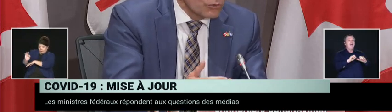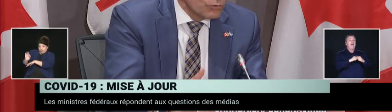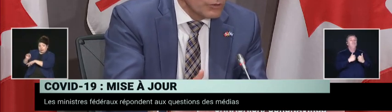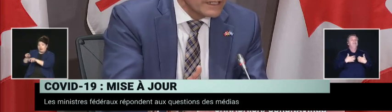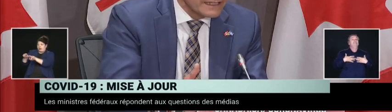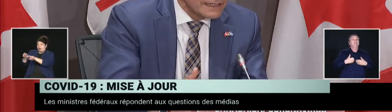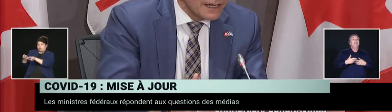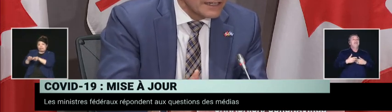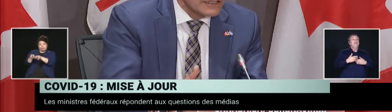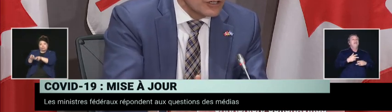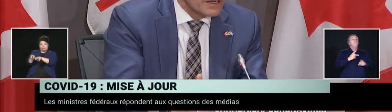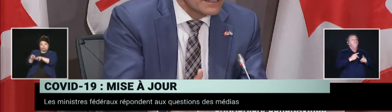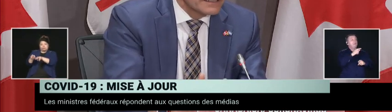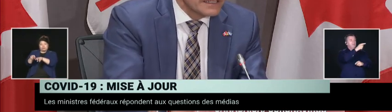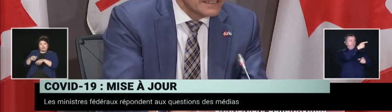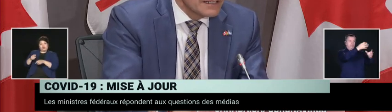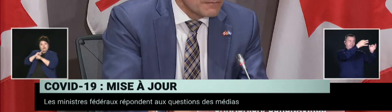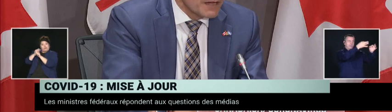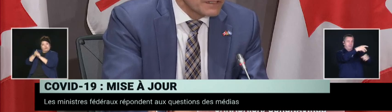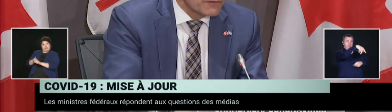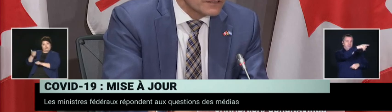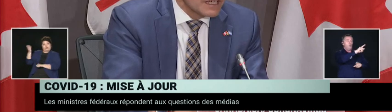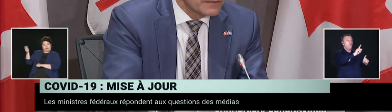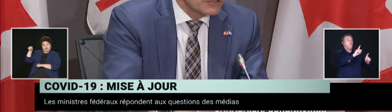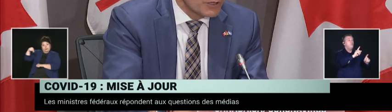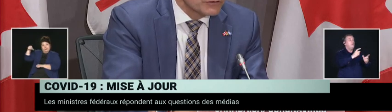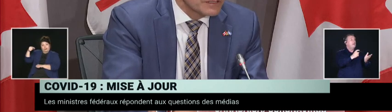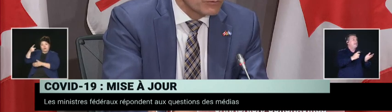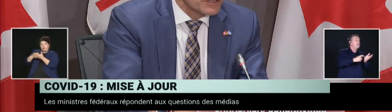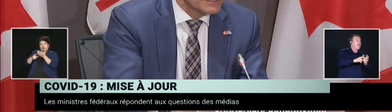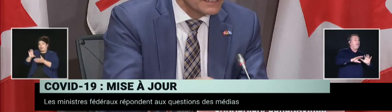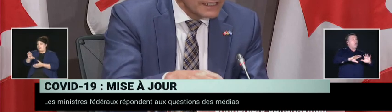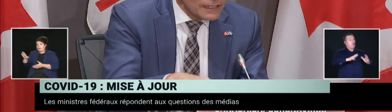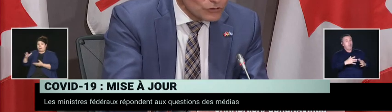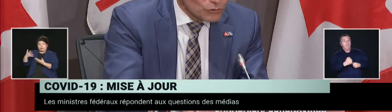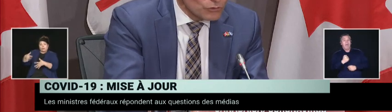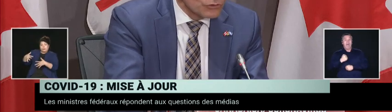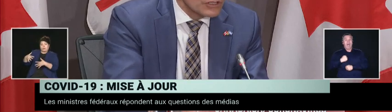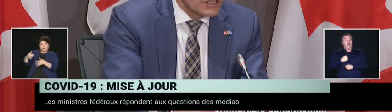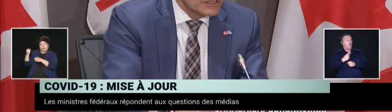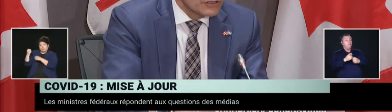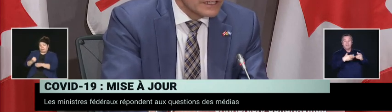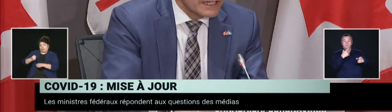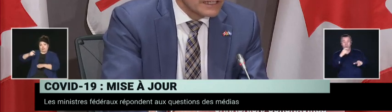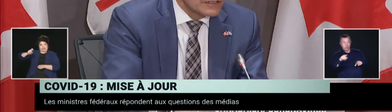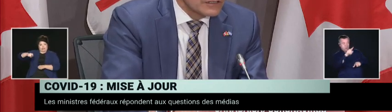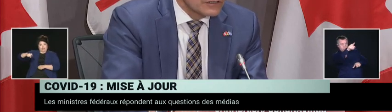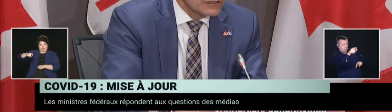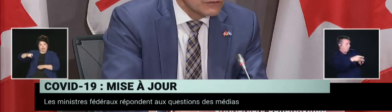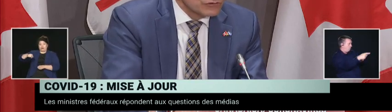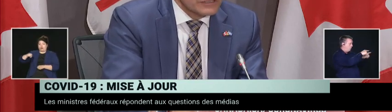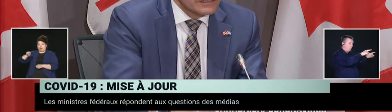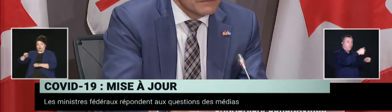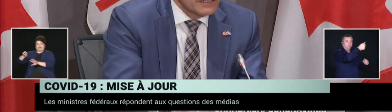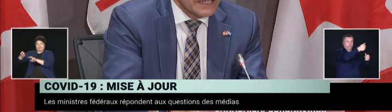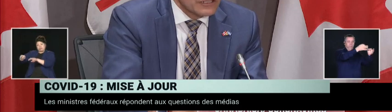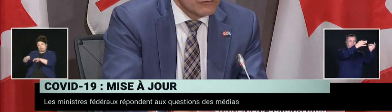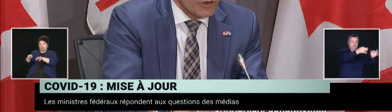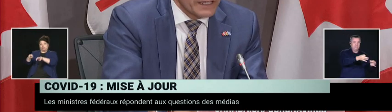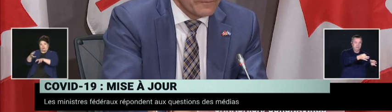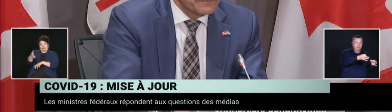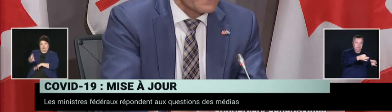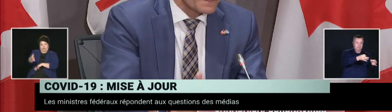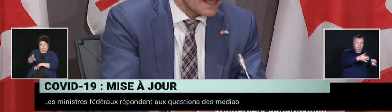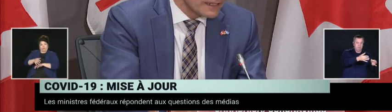déterminent où, quand et comment les membres des Forces armées doivent se déployer sur le terrain essentiellement de la